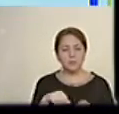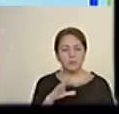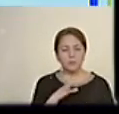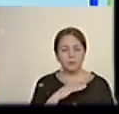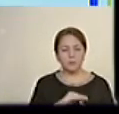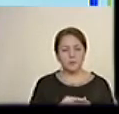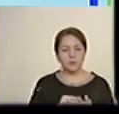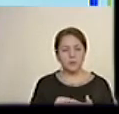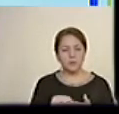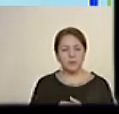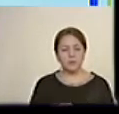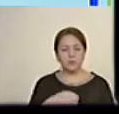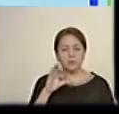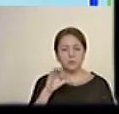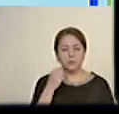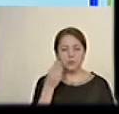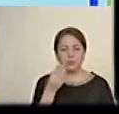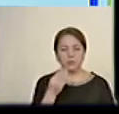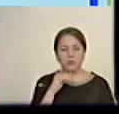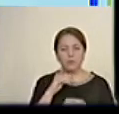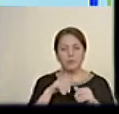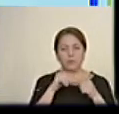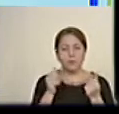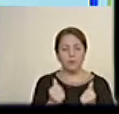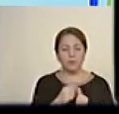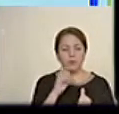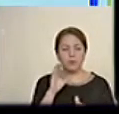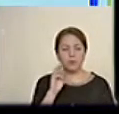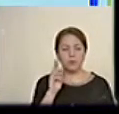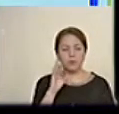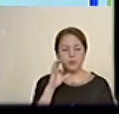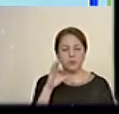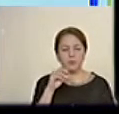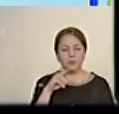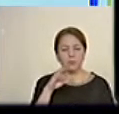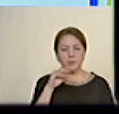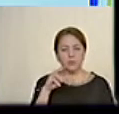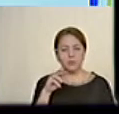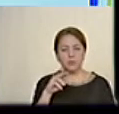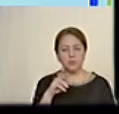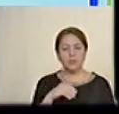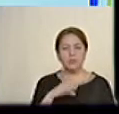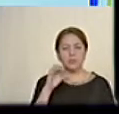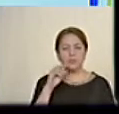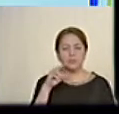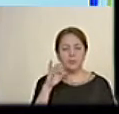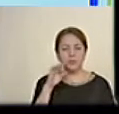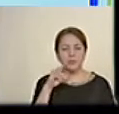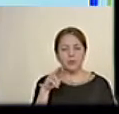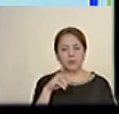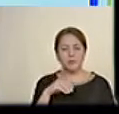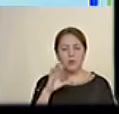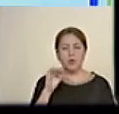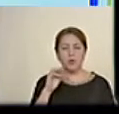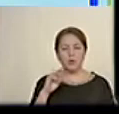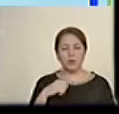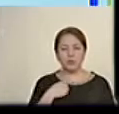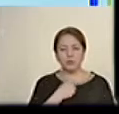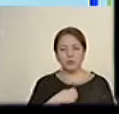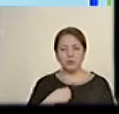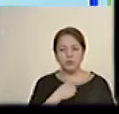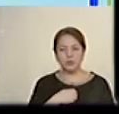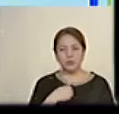выражены существительными в форме косвенных падежей с предлогом. От злости